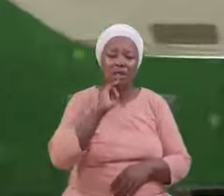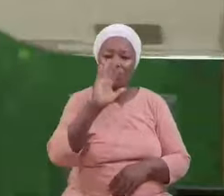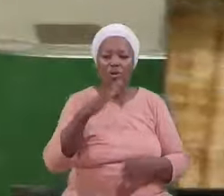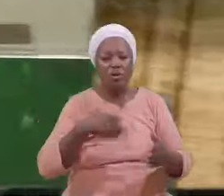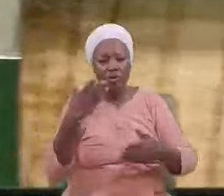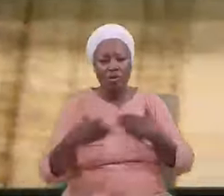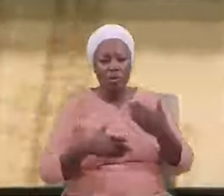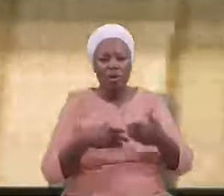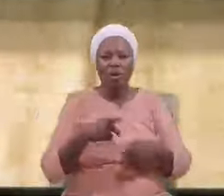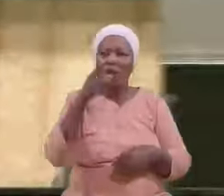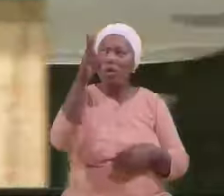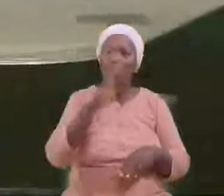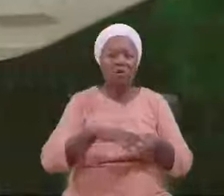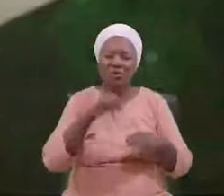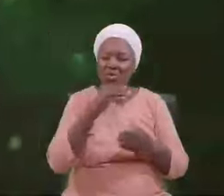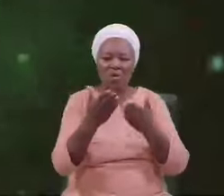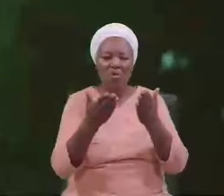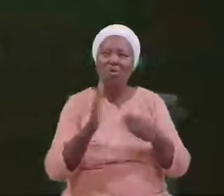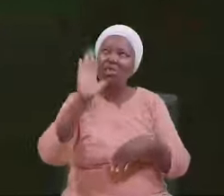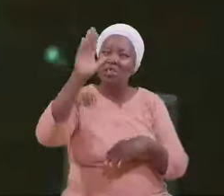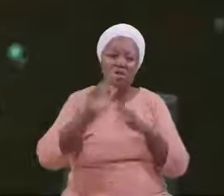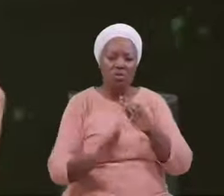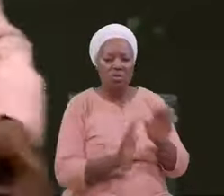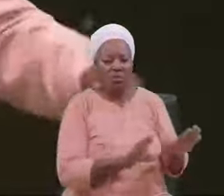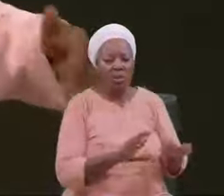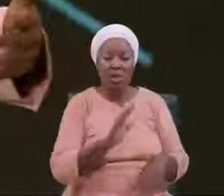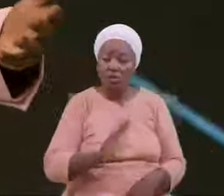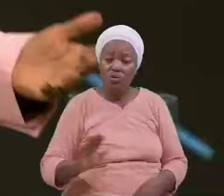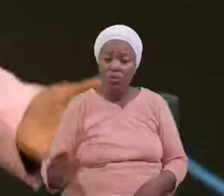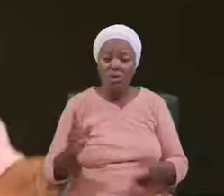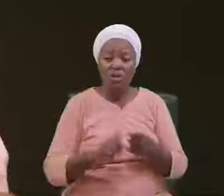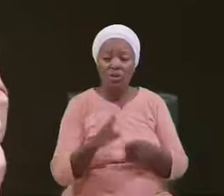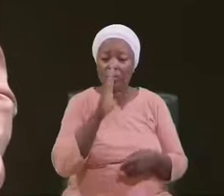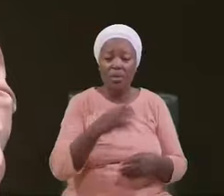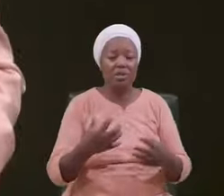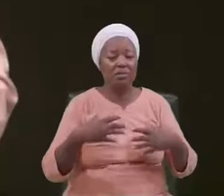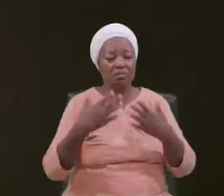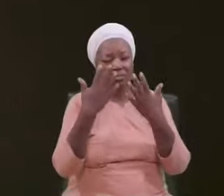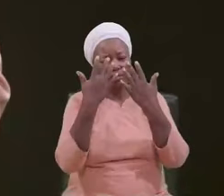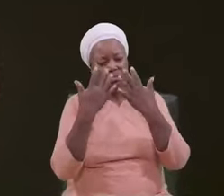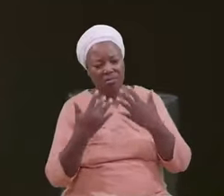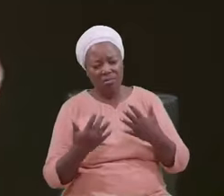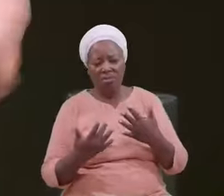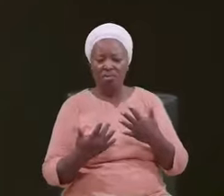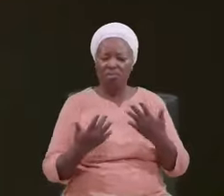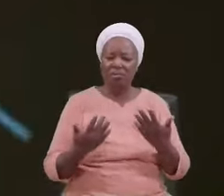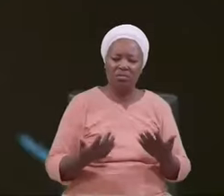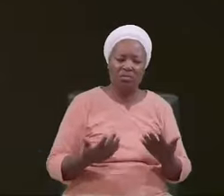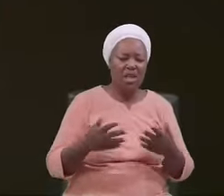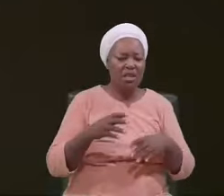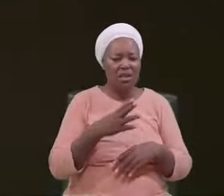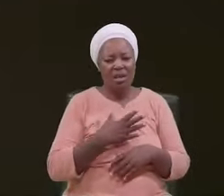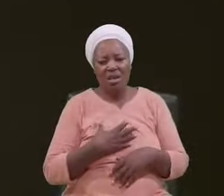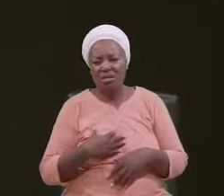enfants soient tristes, angoissés, chagrinés, malades, opprimés. Ce qui plaît